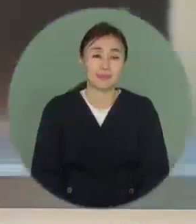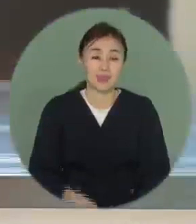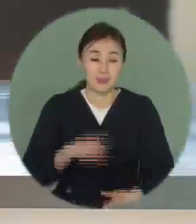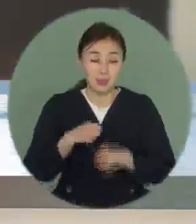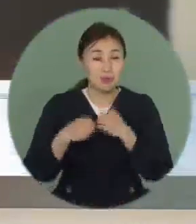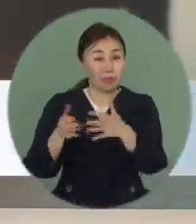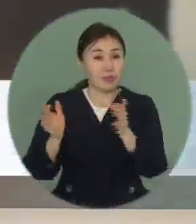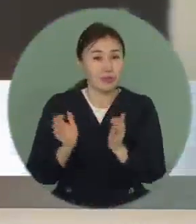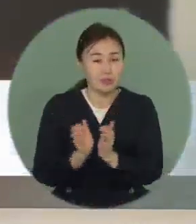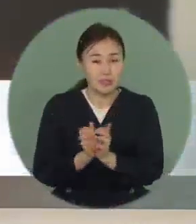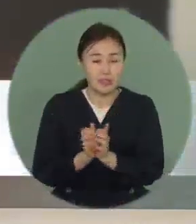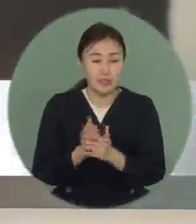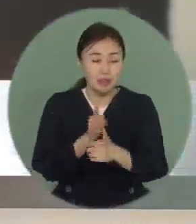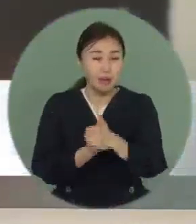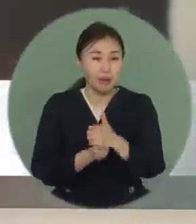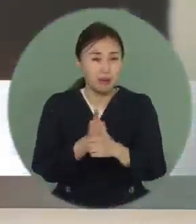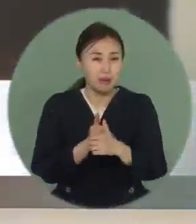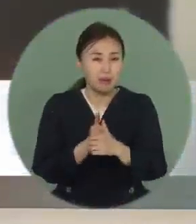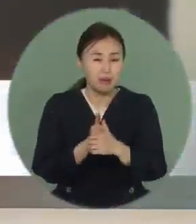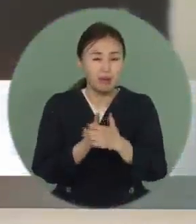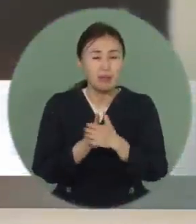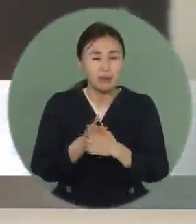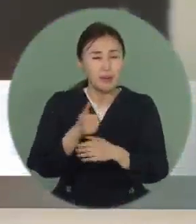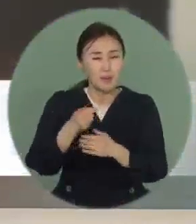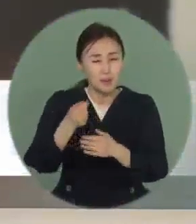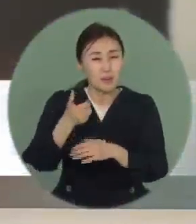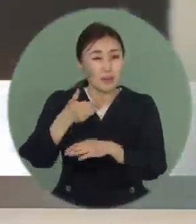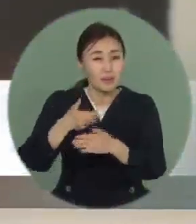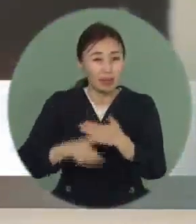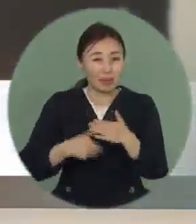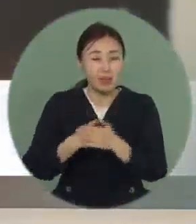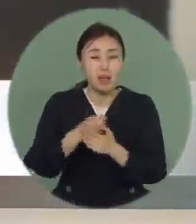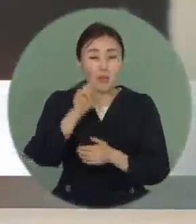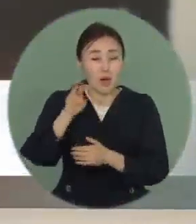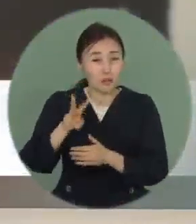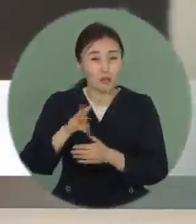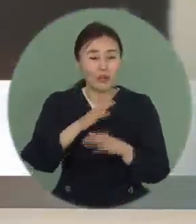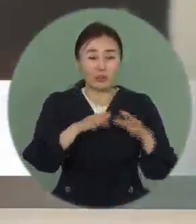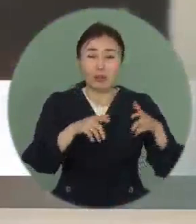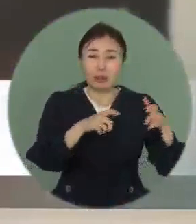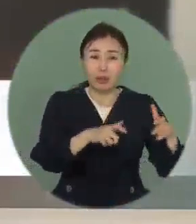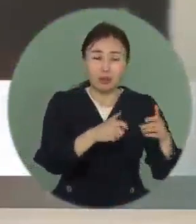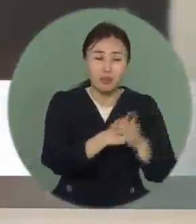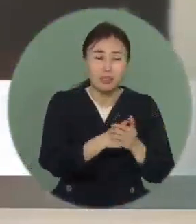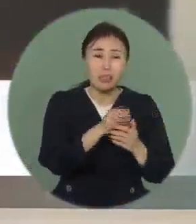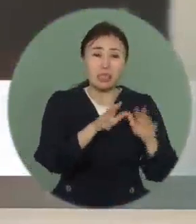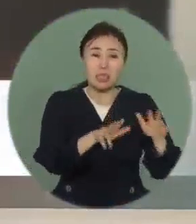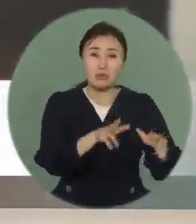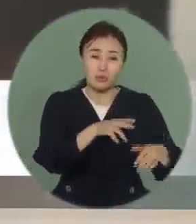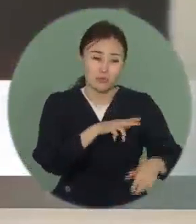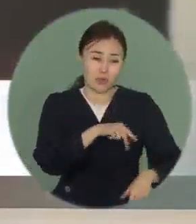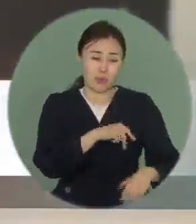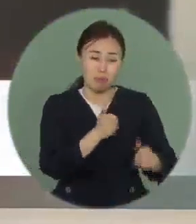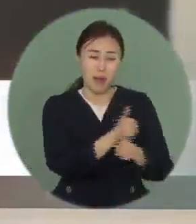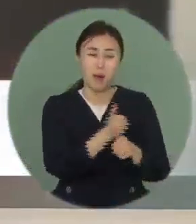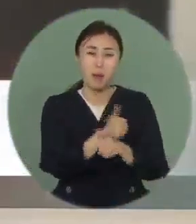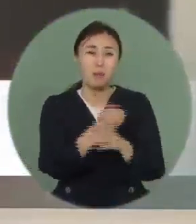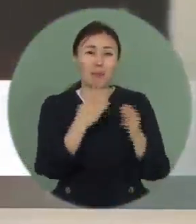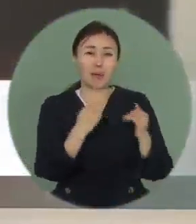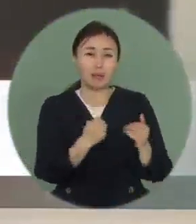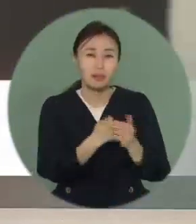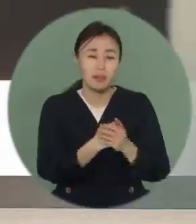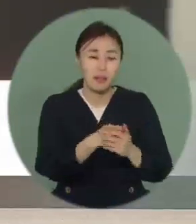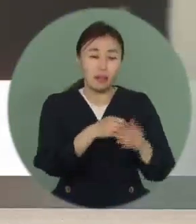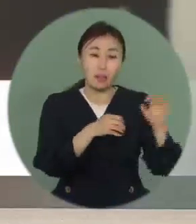더불어민주당 경선이 막바지에 이르고 있는 가운데 광주에 이어 전남에서도 현역 교체 바람이 일고 있습니다 전체